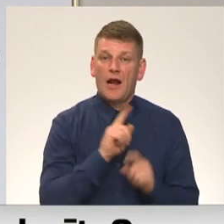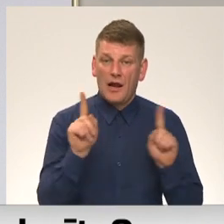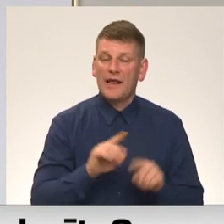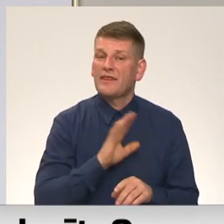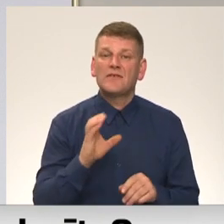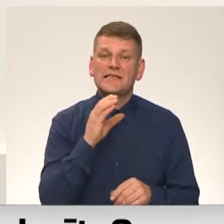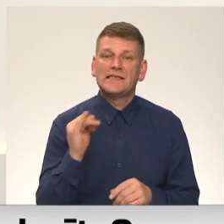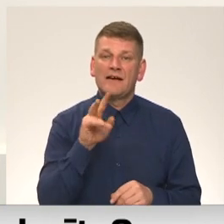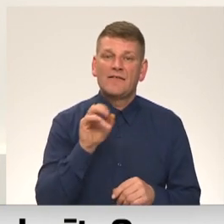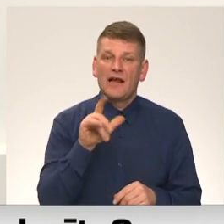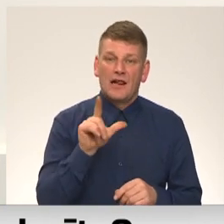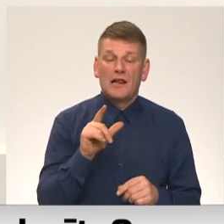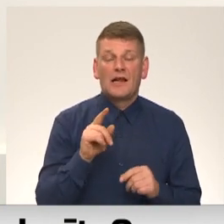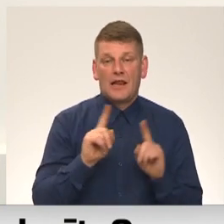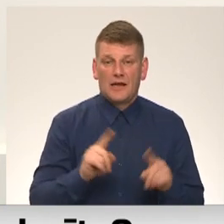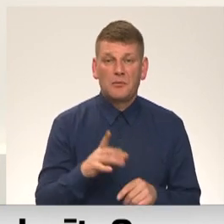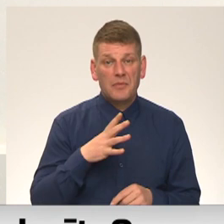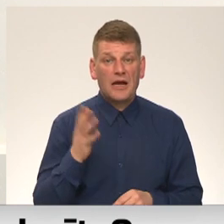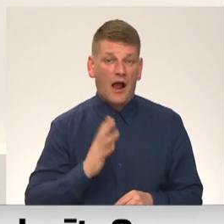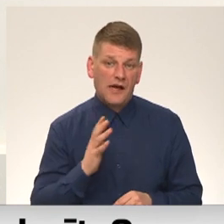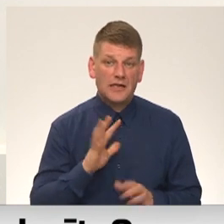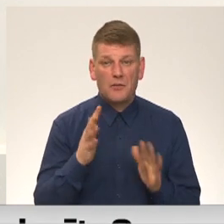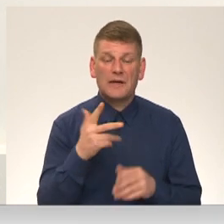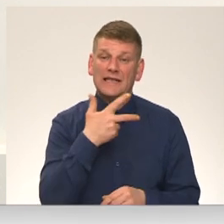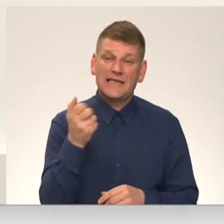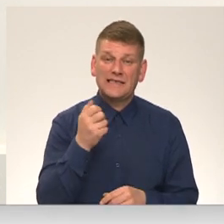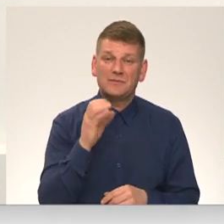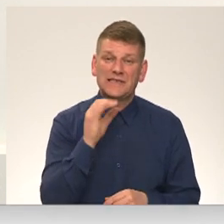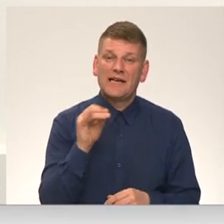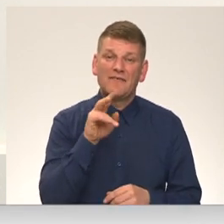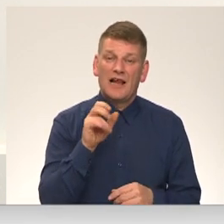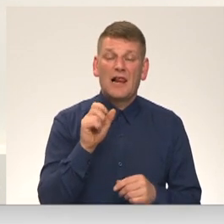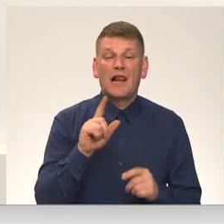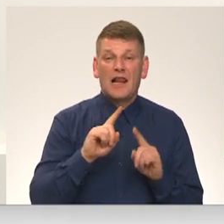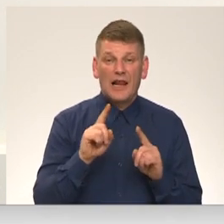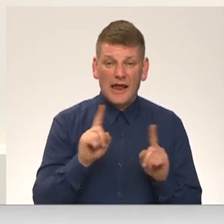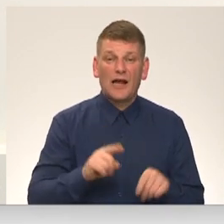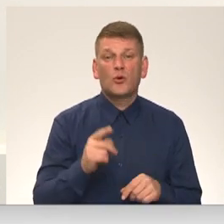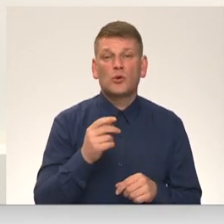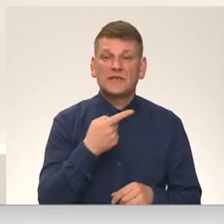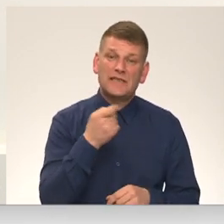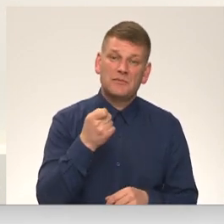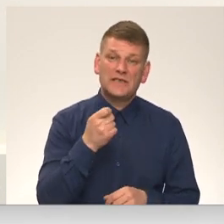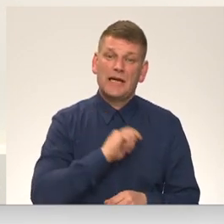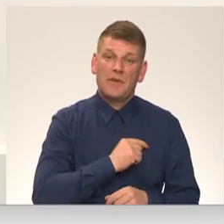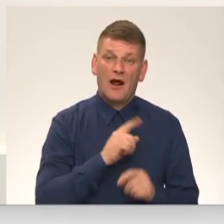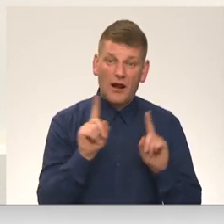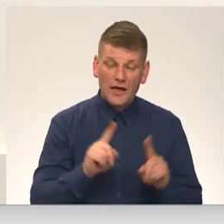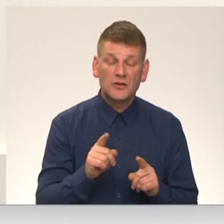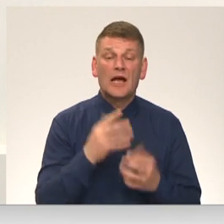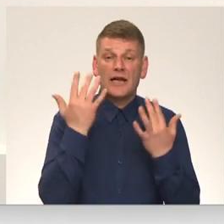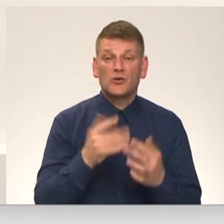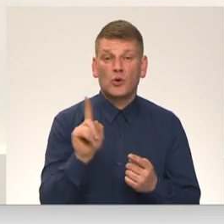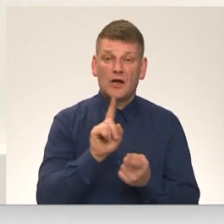civilu lietu. Bija gaidīts, ka būs apmēram 300 civilu lietu un līdz 100 kriminālu lietu. Rezultāts faktiski ir